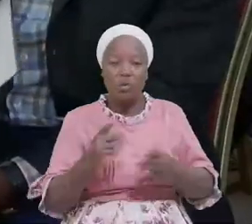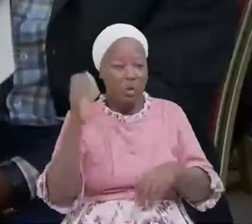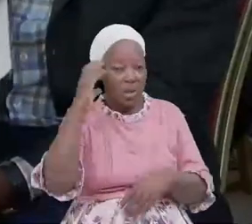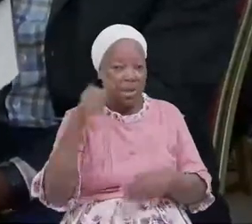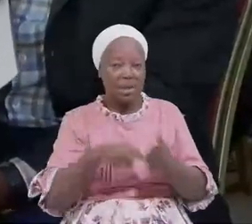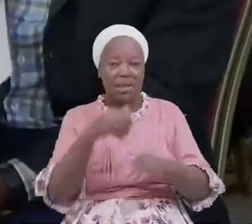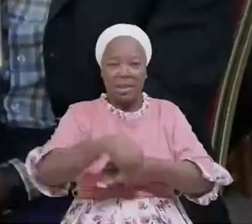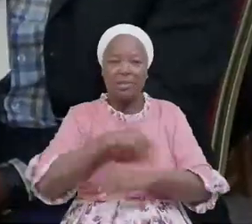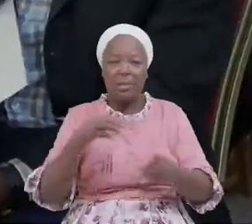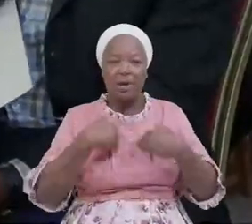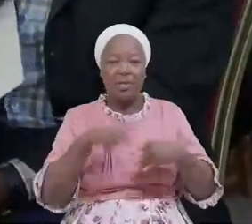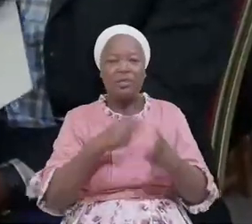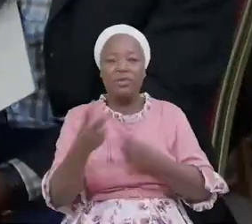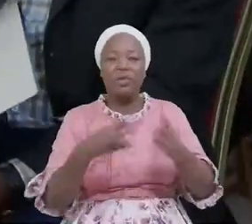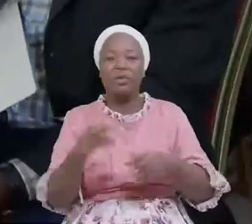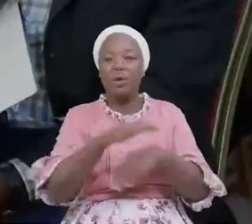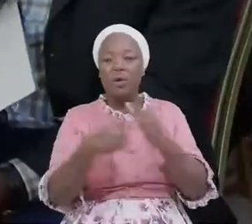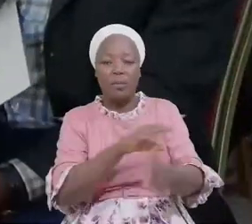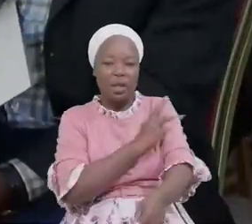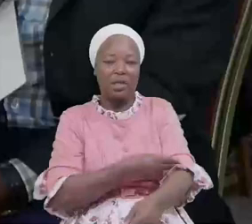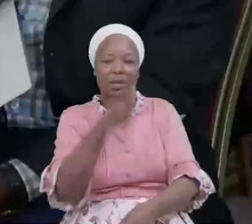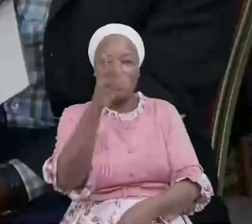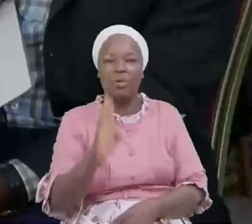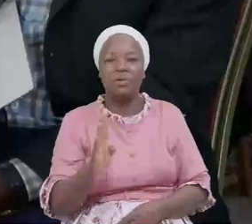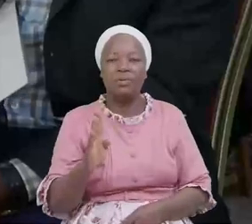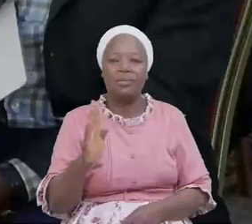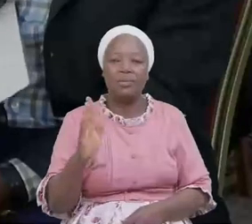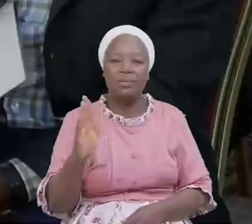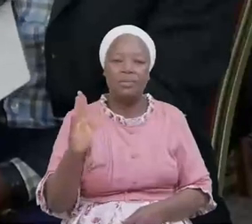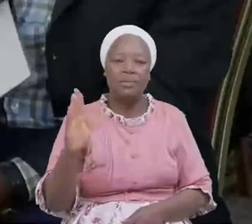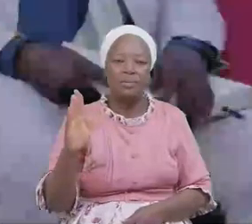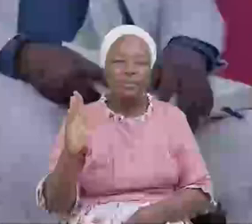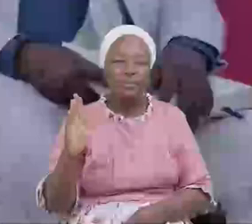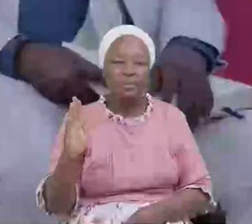Et c'est ce dont nous parlons ce soir sur la visitation du Dieu Tout-Puissant.